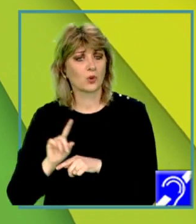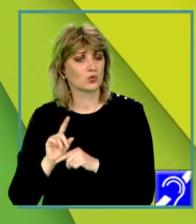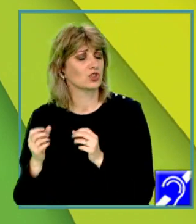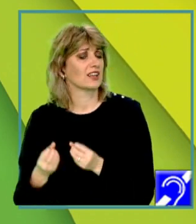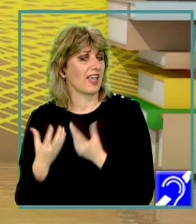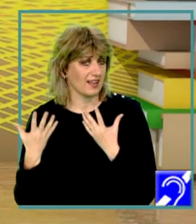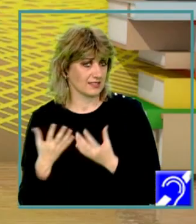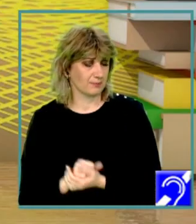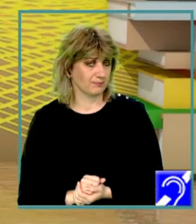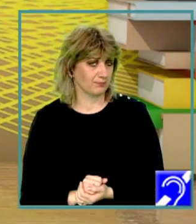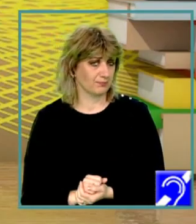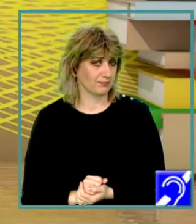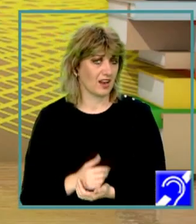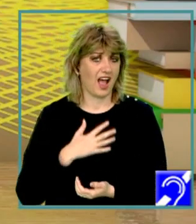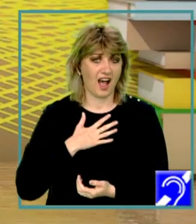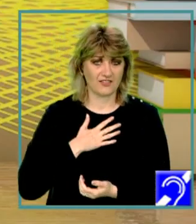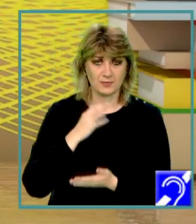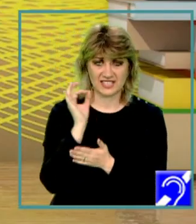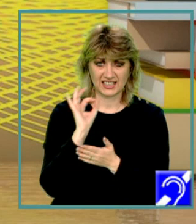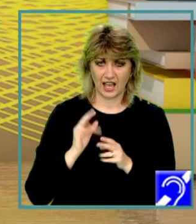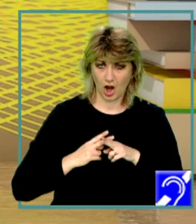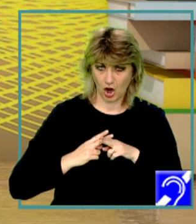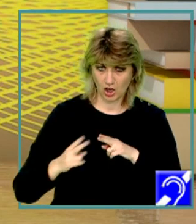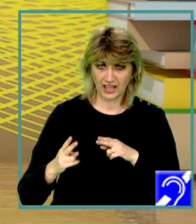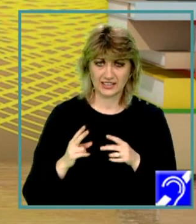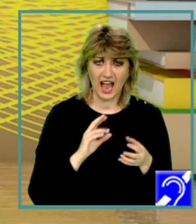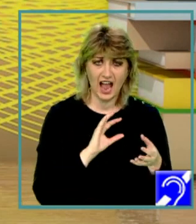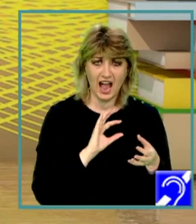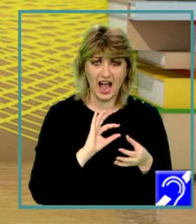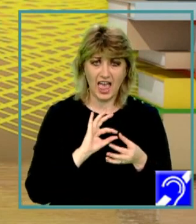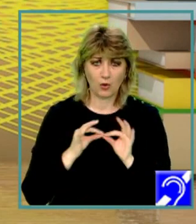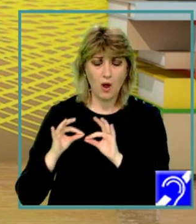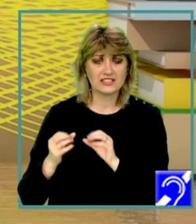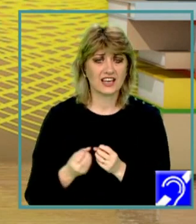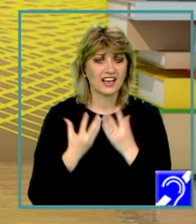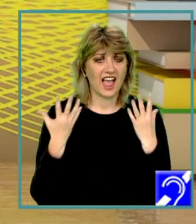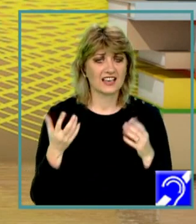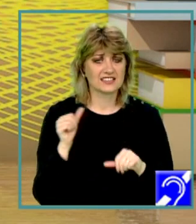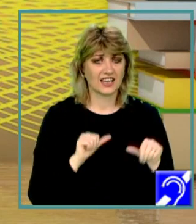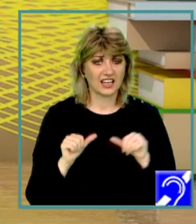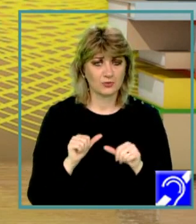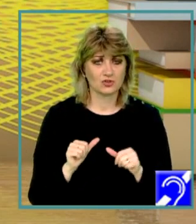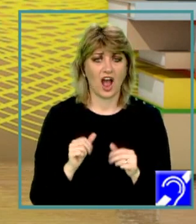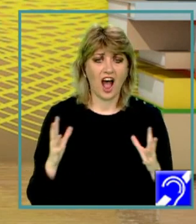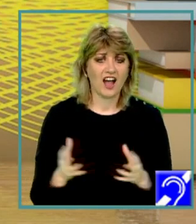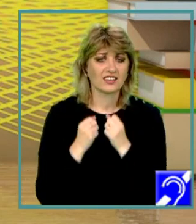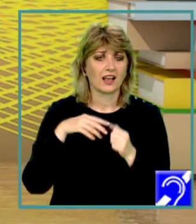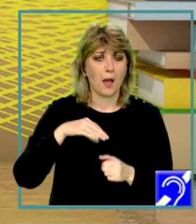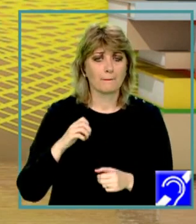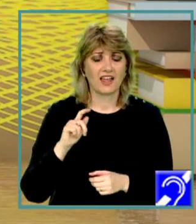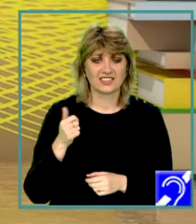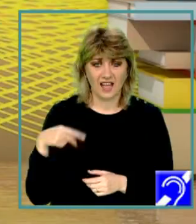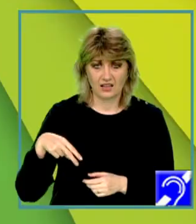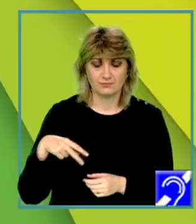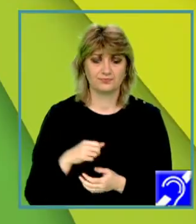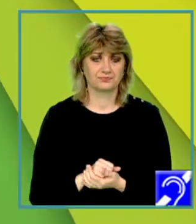reacție avem scrierea corectă a ecuației reacției chimice de ardere a metanului exprimată